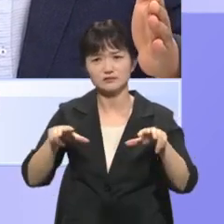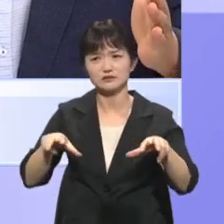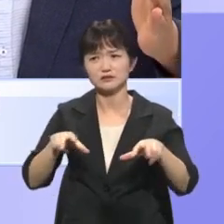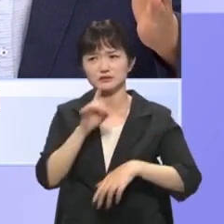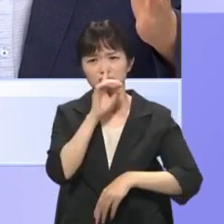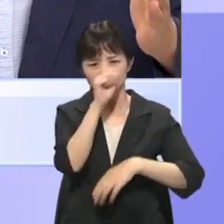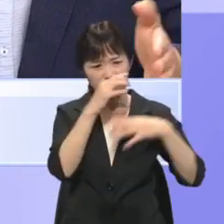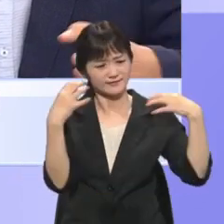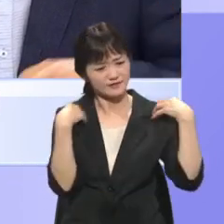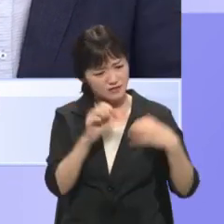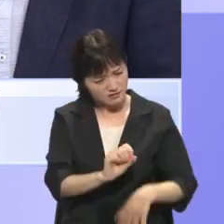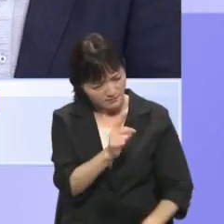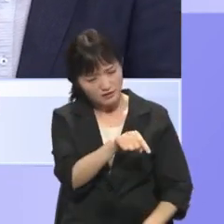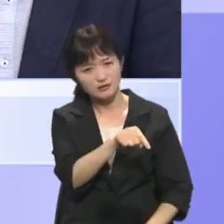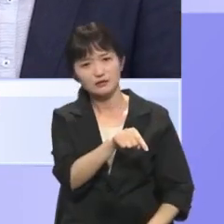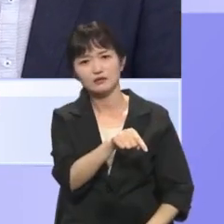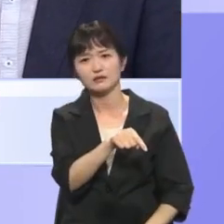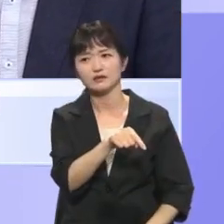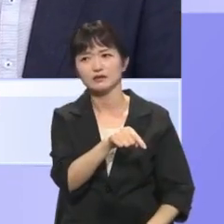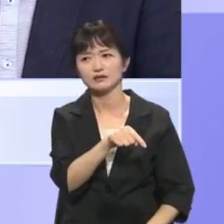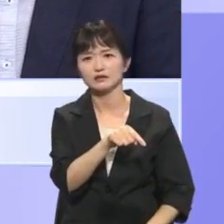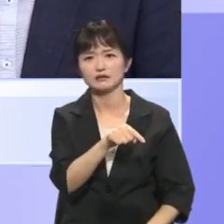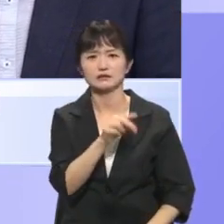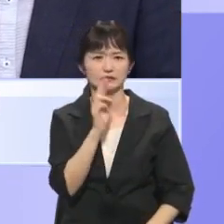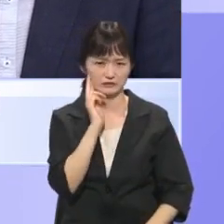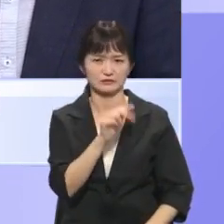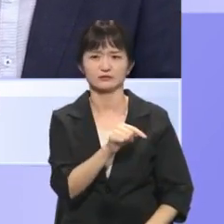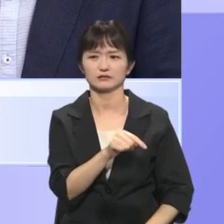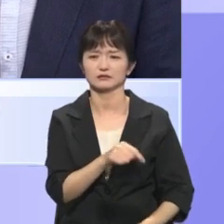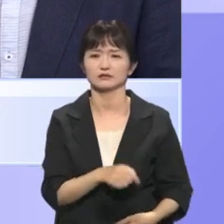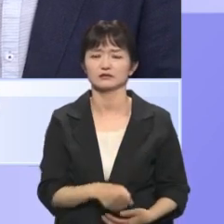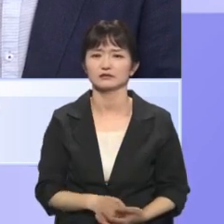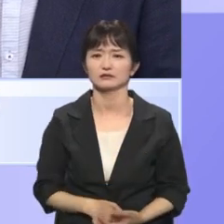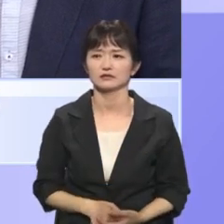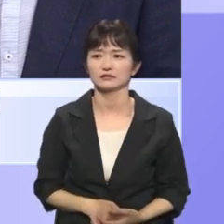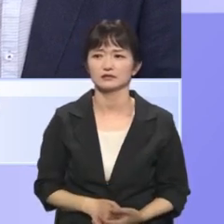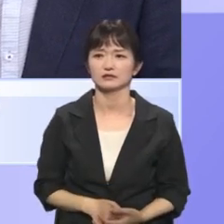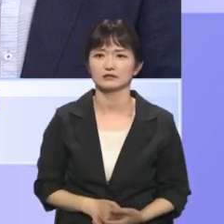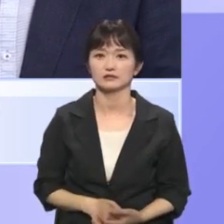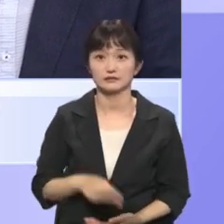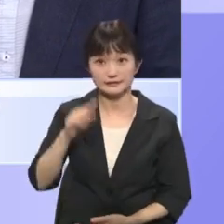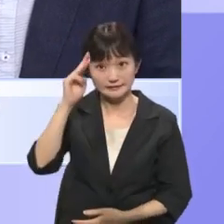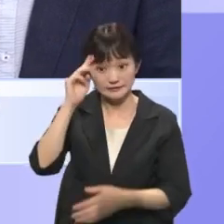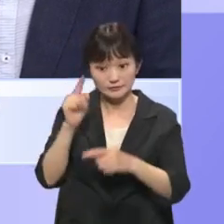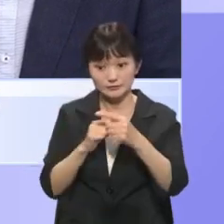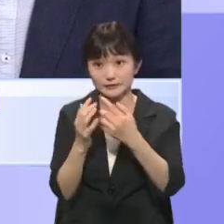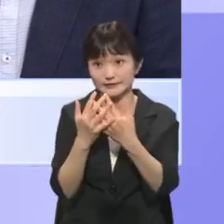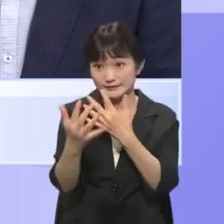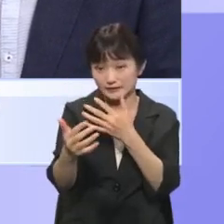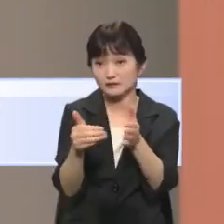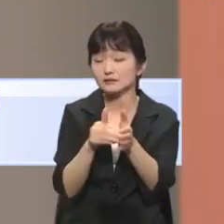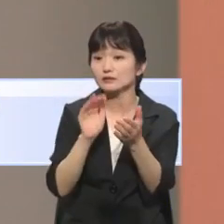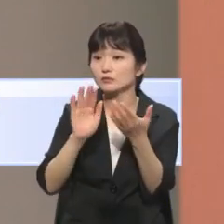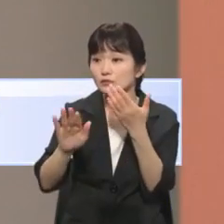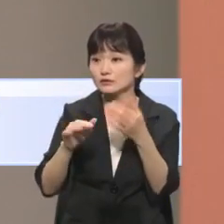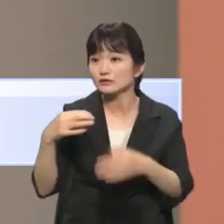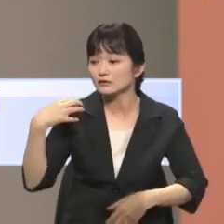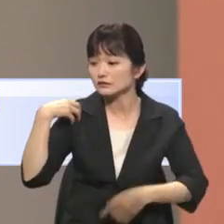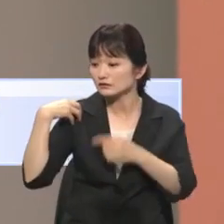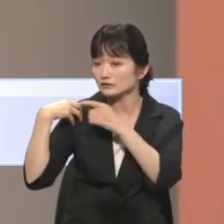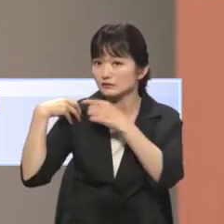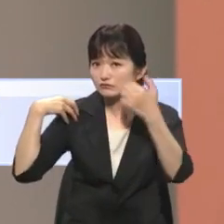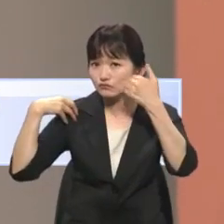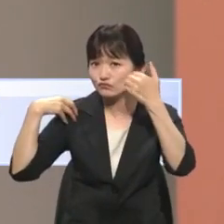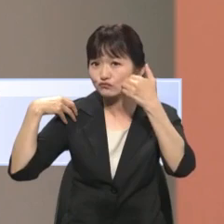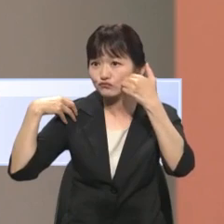중앙 정부의 탓으로만 돌리는 것은 좀 과도한 측면이 있다 그래서 저는이 잼버리 대회가 끝나고 나서 과연이 책임 소재가